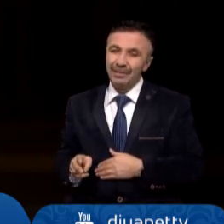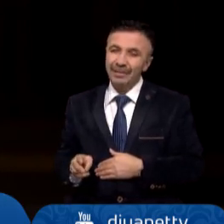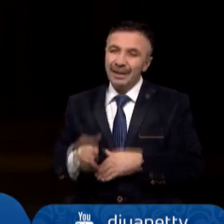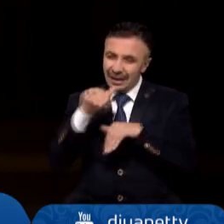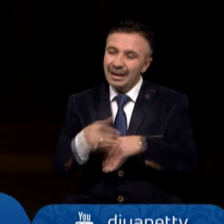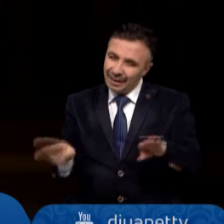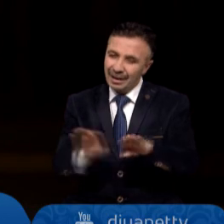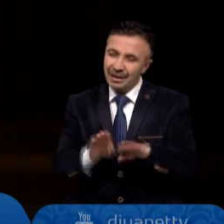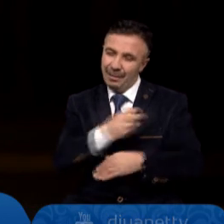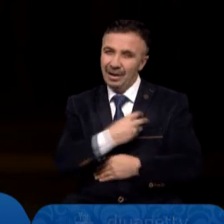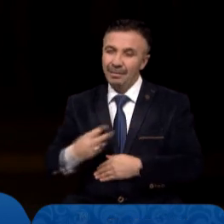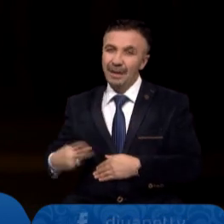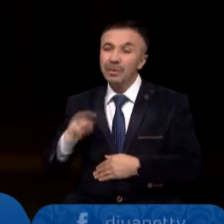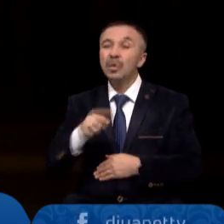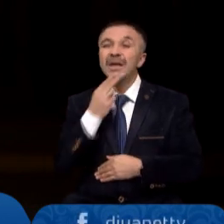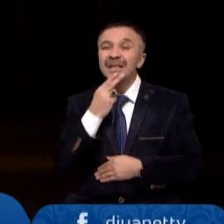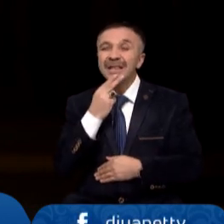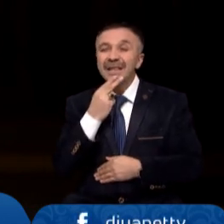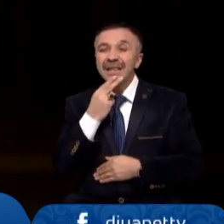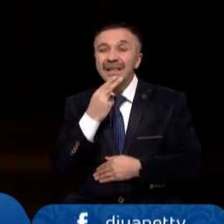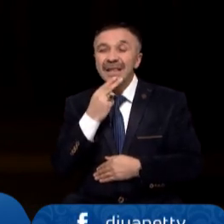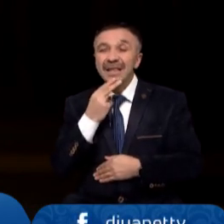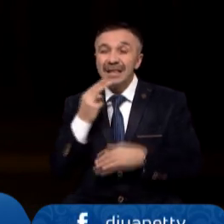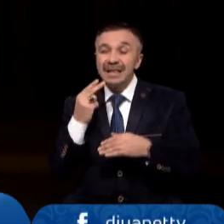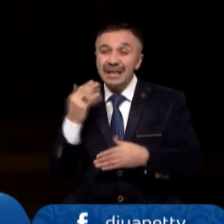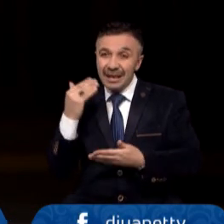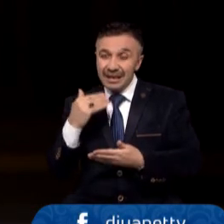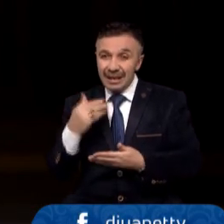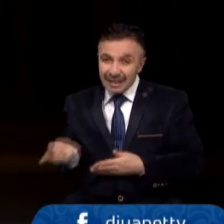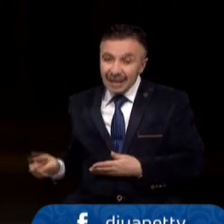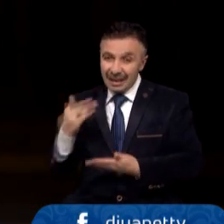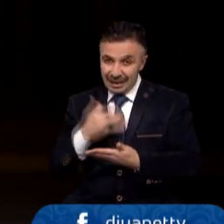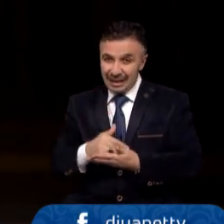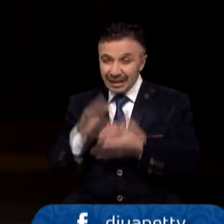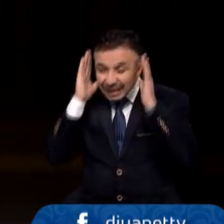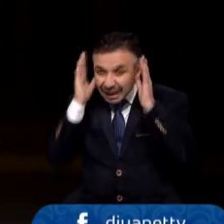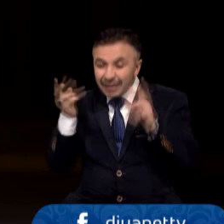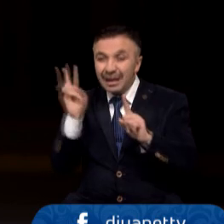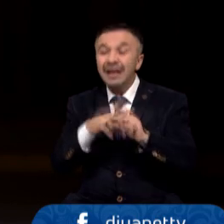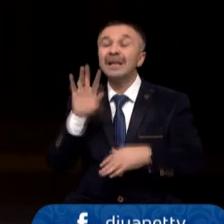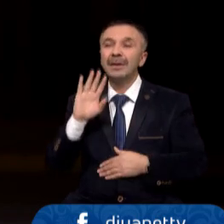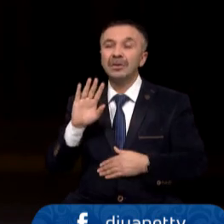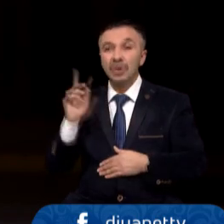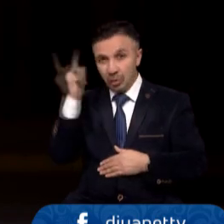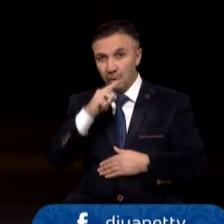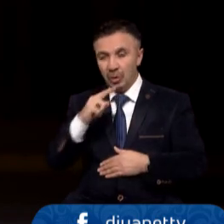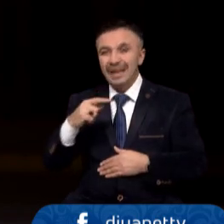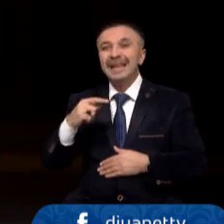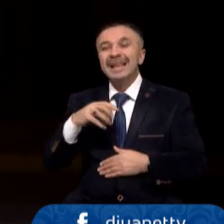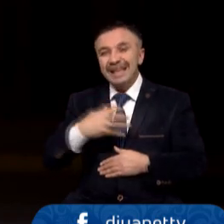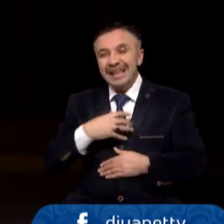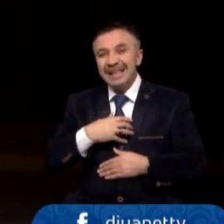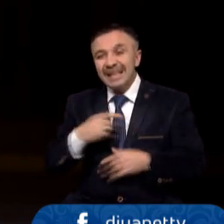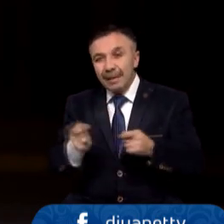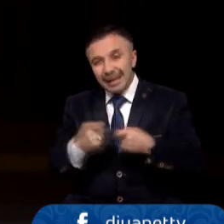bu defnedildi bu Peygamberimiz bu kızının cenazesinde bulunamadı Çünkü